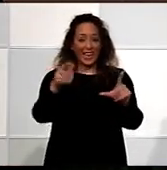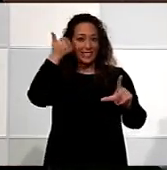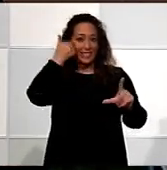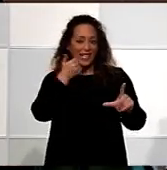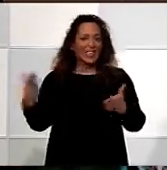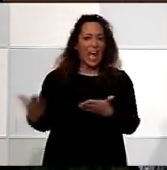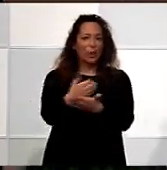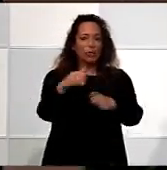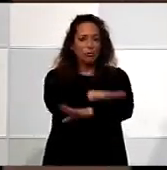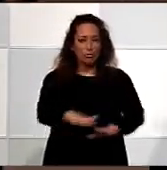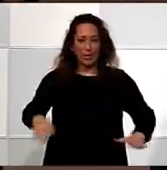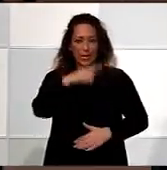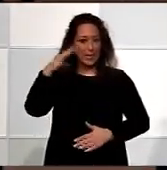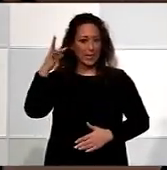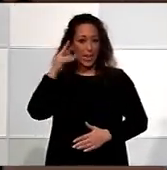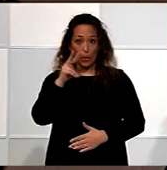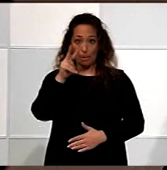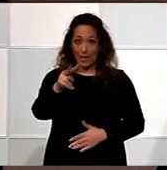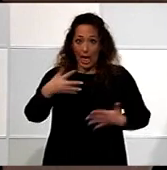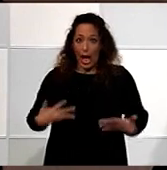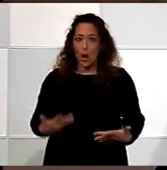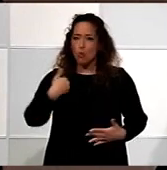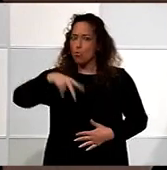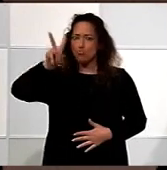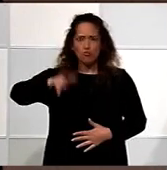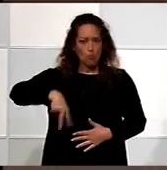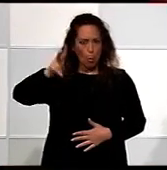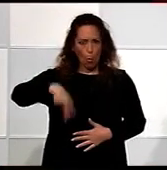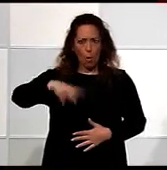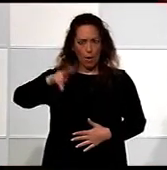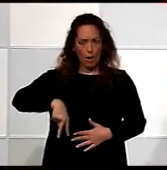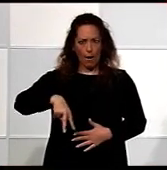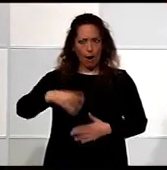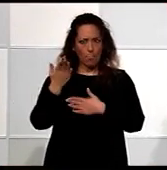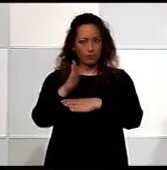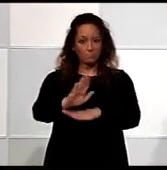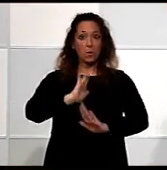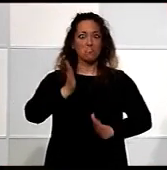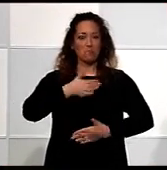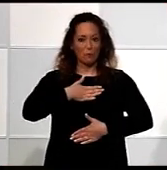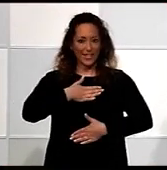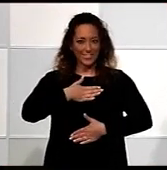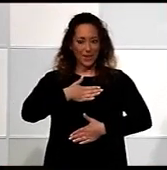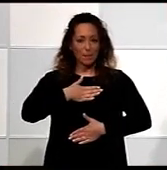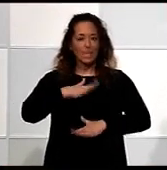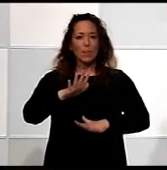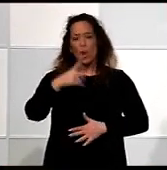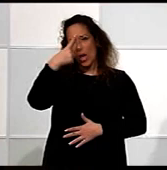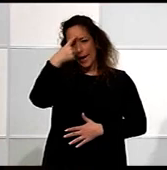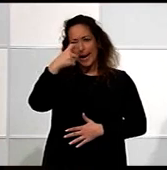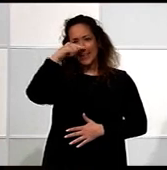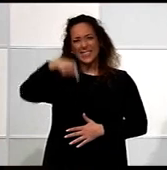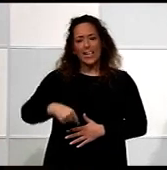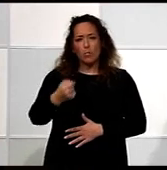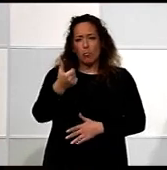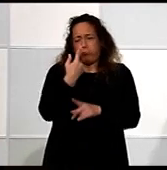que ara mateix ens estan veient. Sí? No ho he fet mai, no ho heu mostrat mai. Sorpresa. Però crec que en un any tan diferent